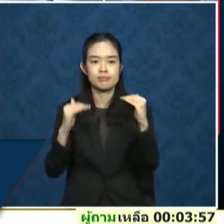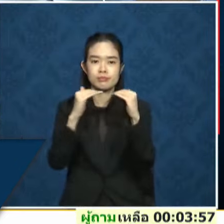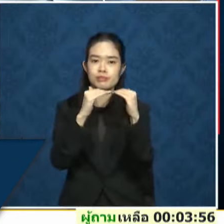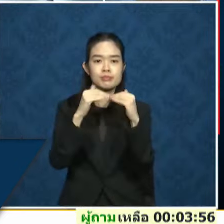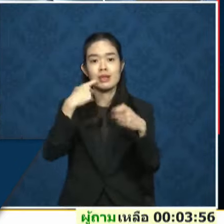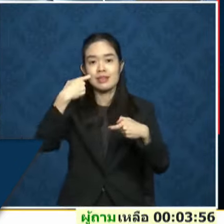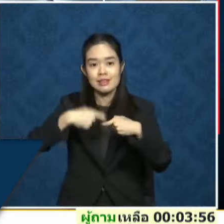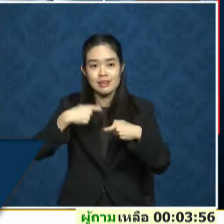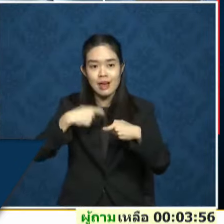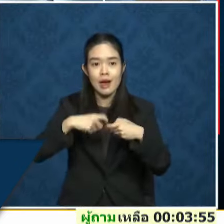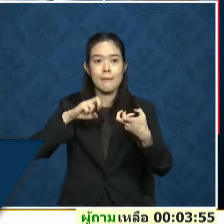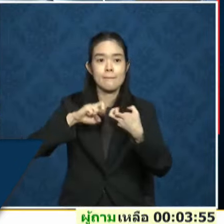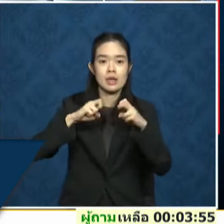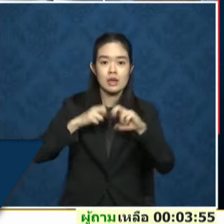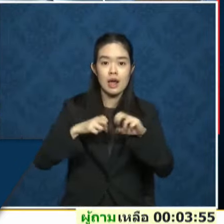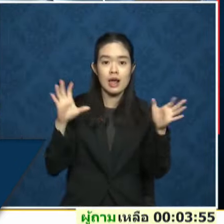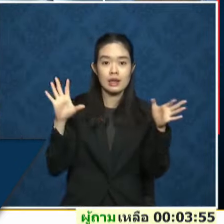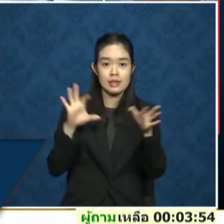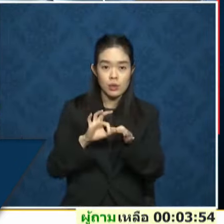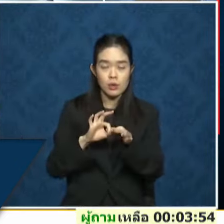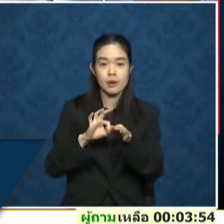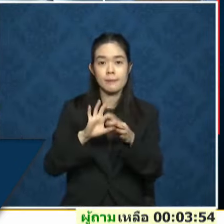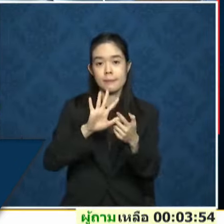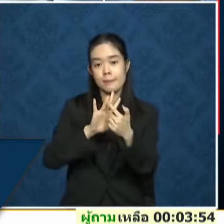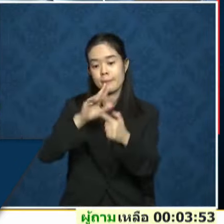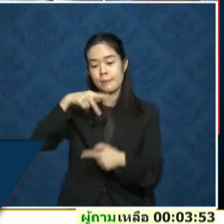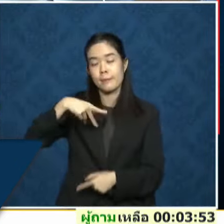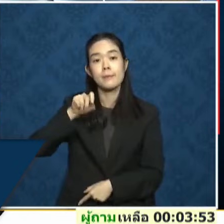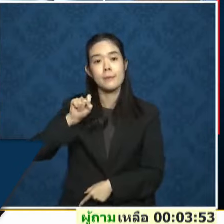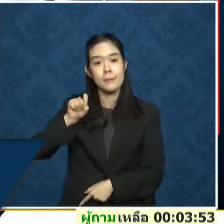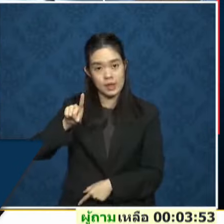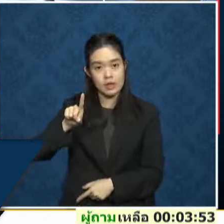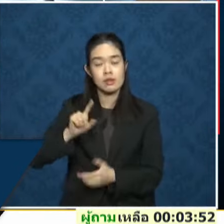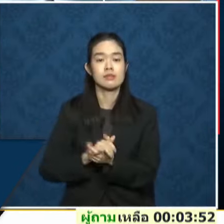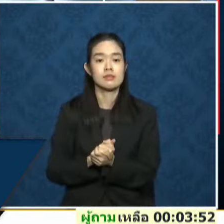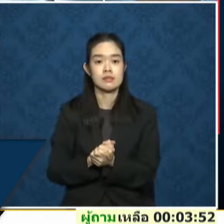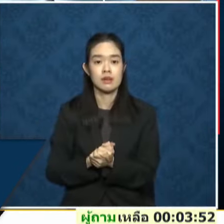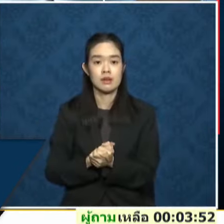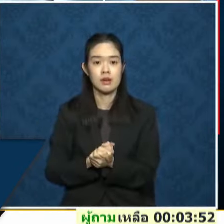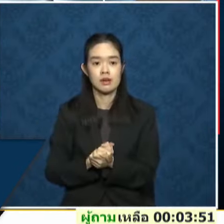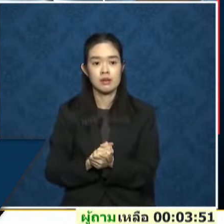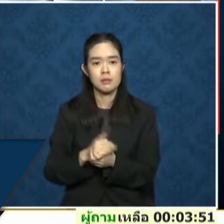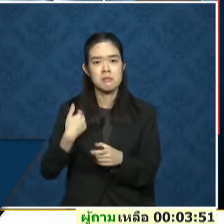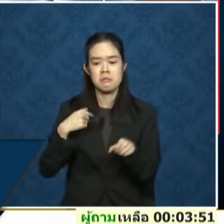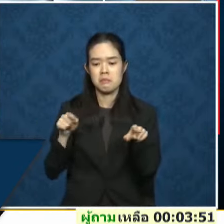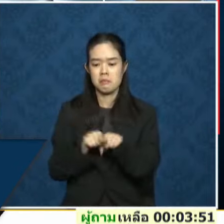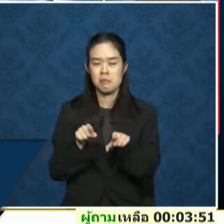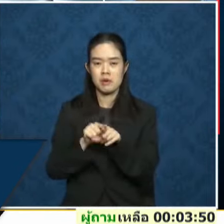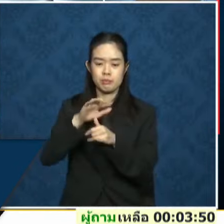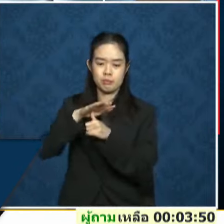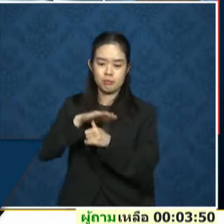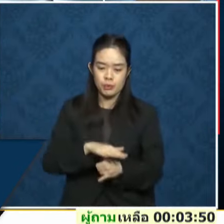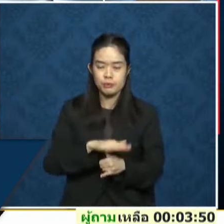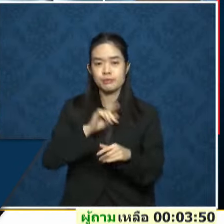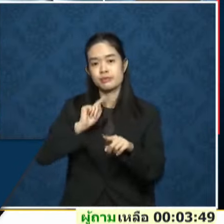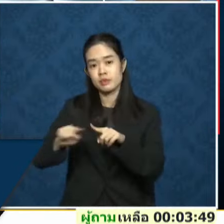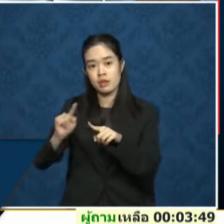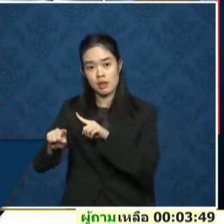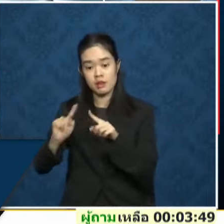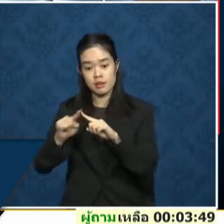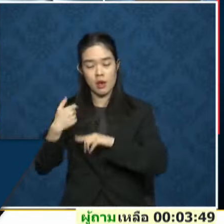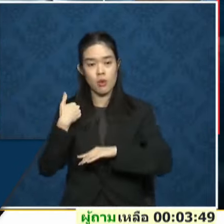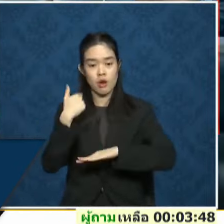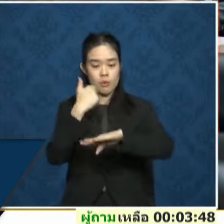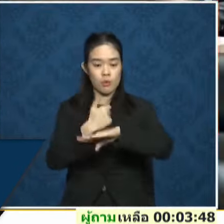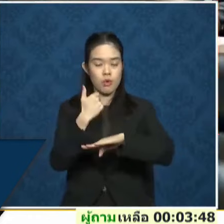ทราบมาว่านักเรียนเนี่ยเขามีหลักฐานและเขาแจ้งผู้บริหารโรงเรียนไปนะคะท่านประธานแต่ผู้บริหารก็ไม่ดำเนินการลงโทษทางวินัย